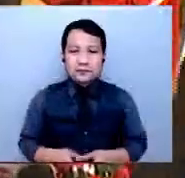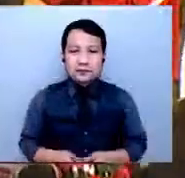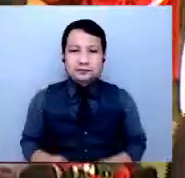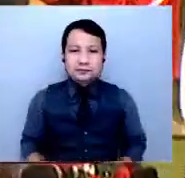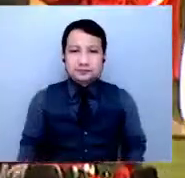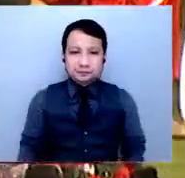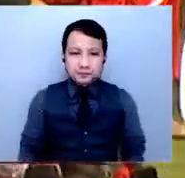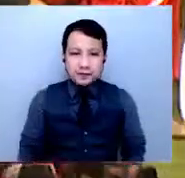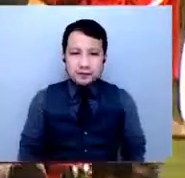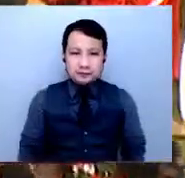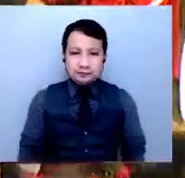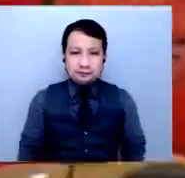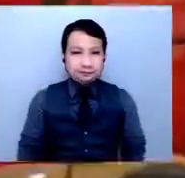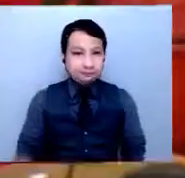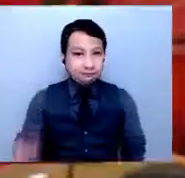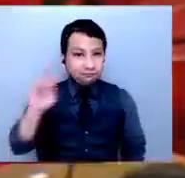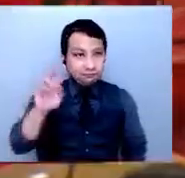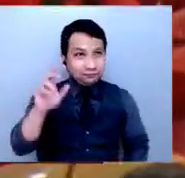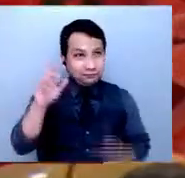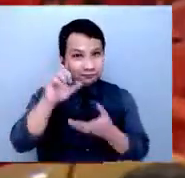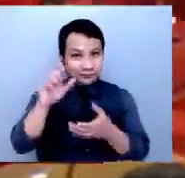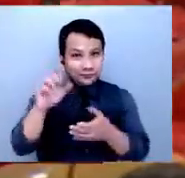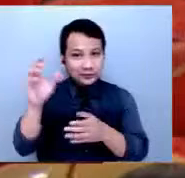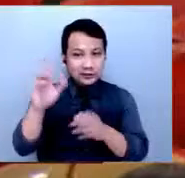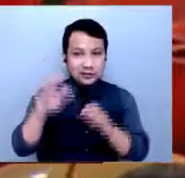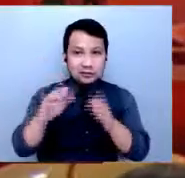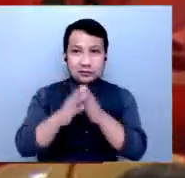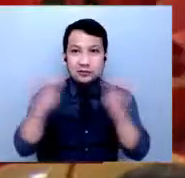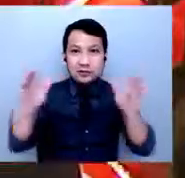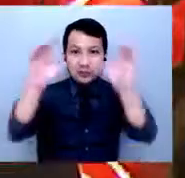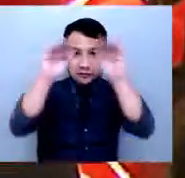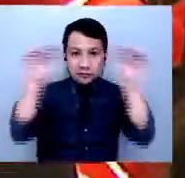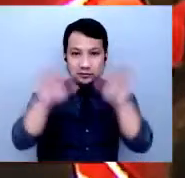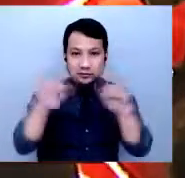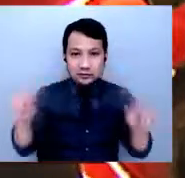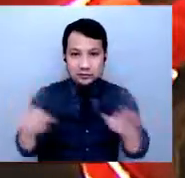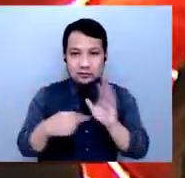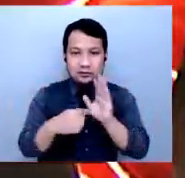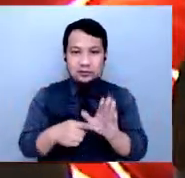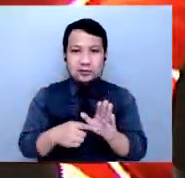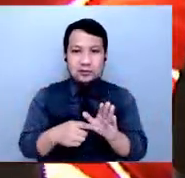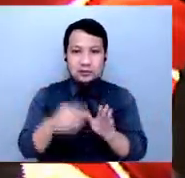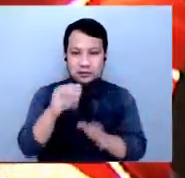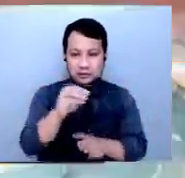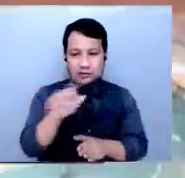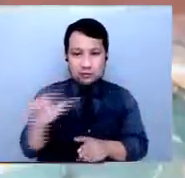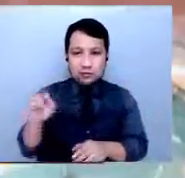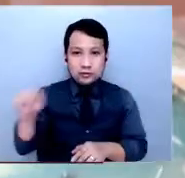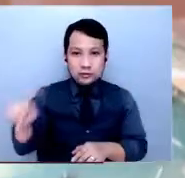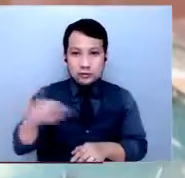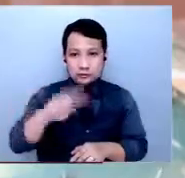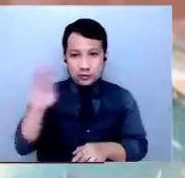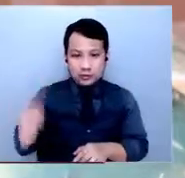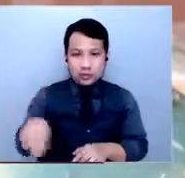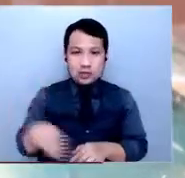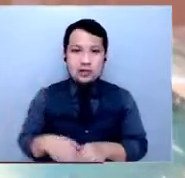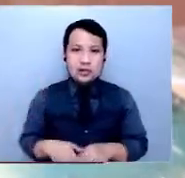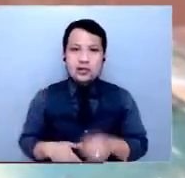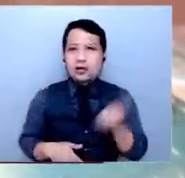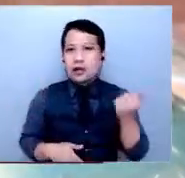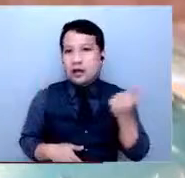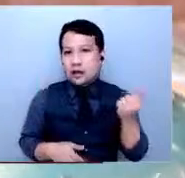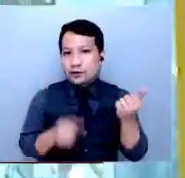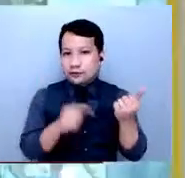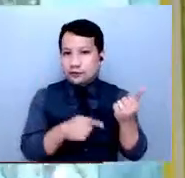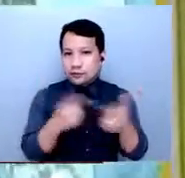Panay ang post ng mga bata sa giant Christmas tree at decors na nakadisplay sa mall na ito sa Maynila. Ang iba, enjoy